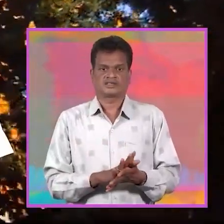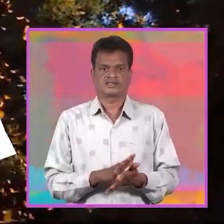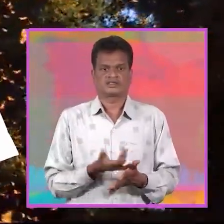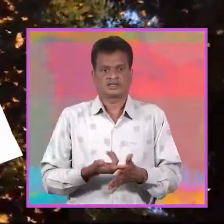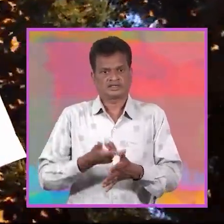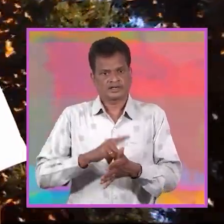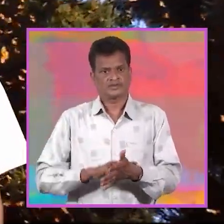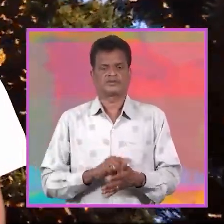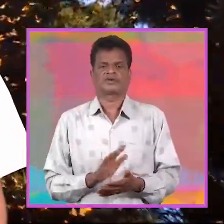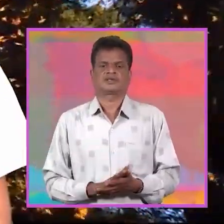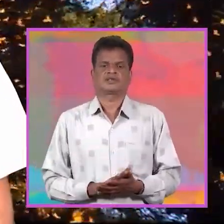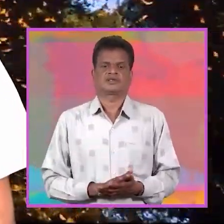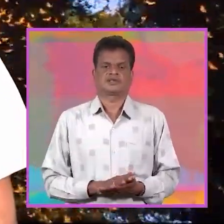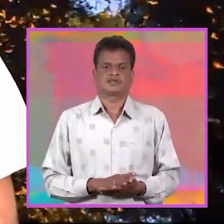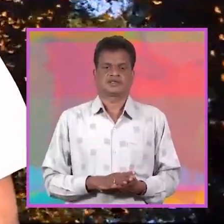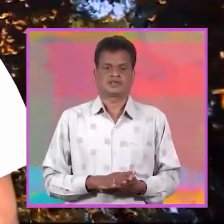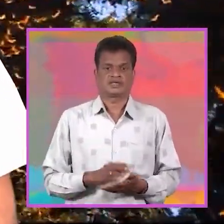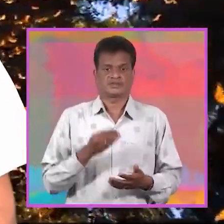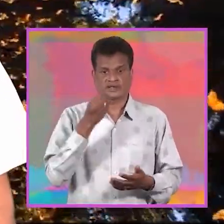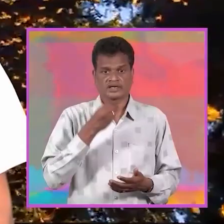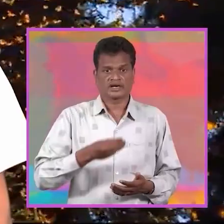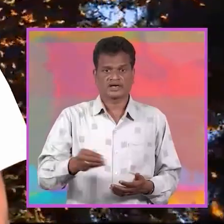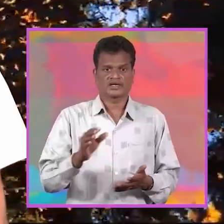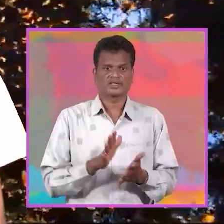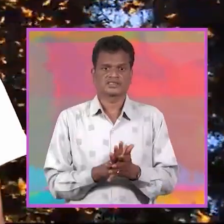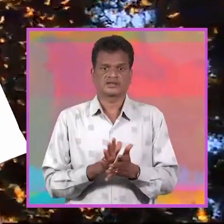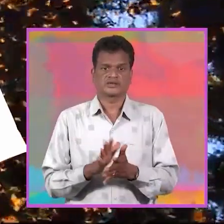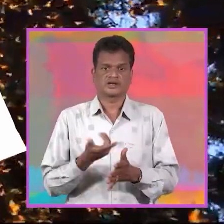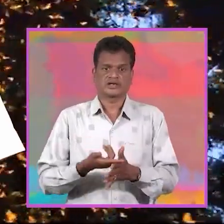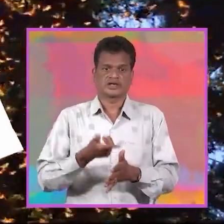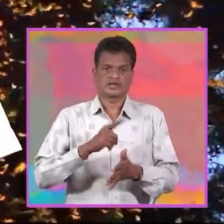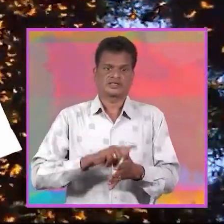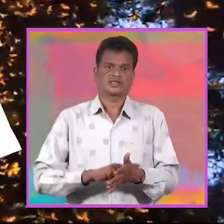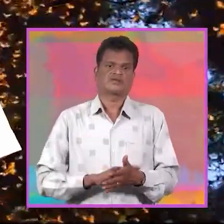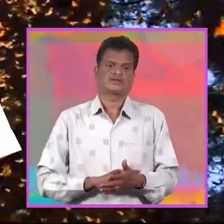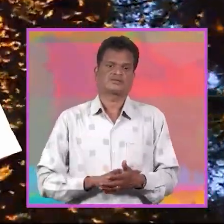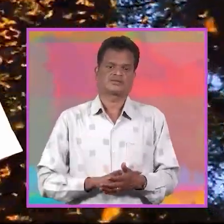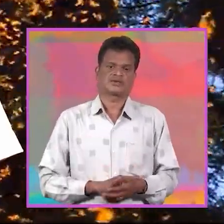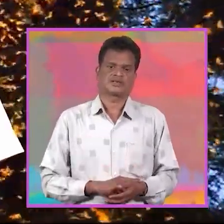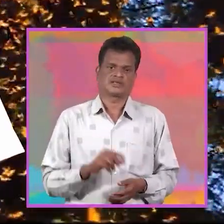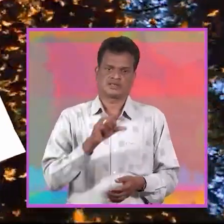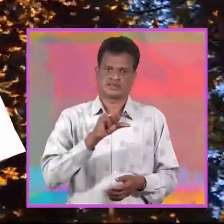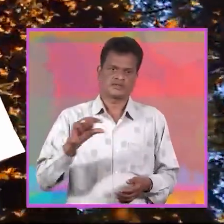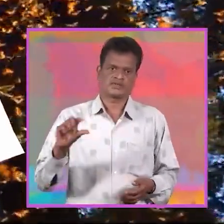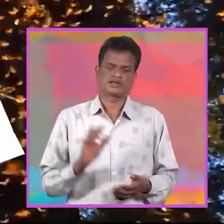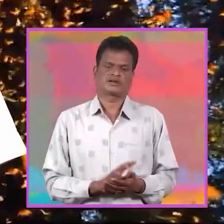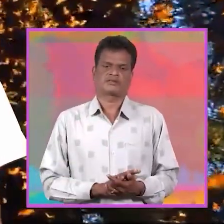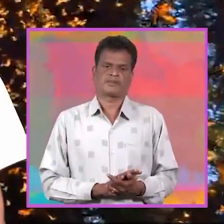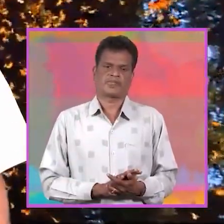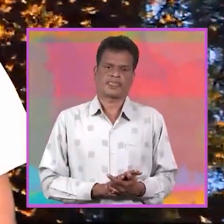மொழியே தமிழ்தானே. இனிமையான இசை மொழியால் இசைக்கும் மொழியே